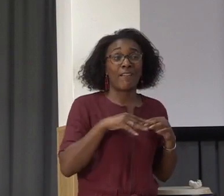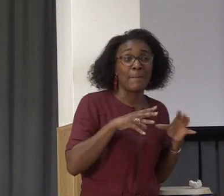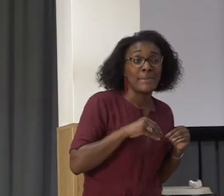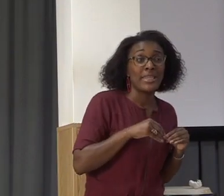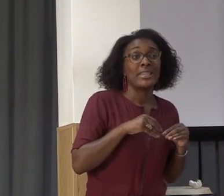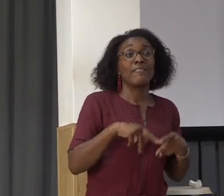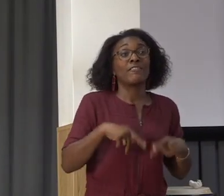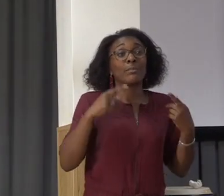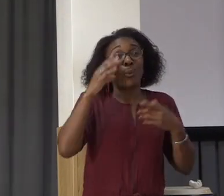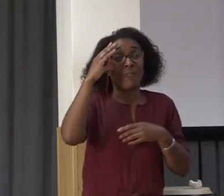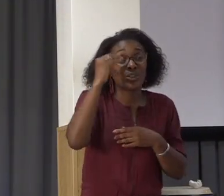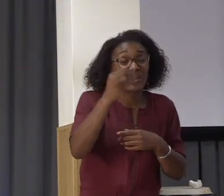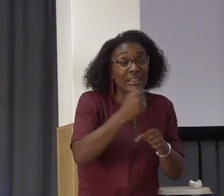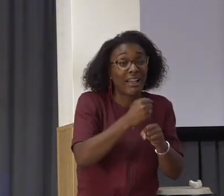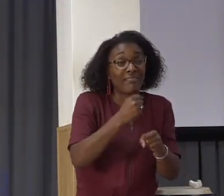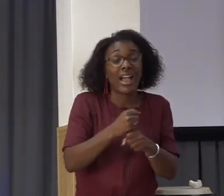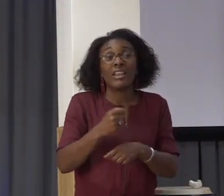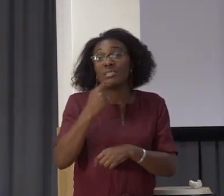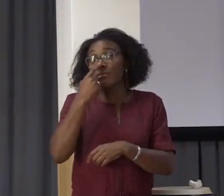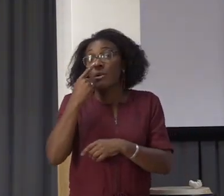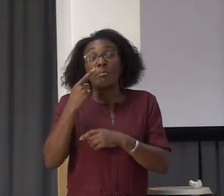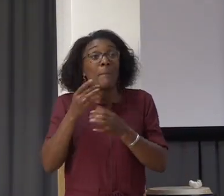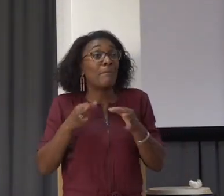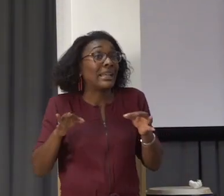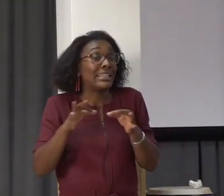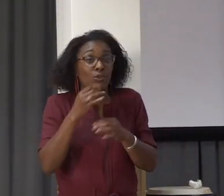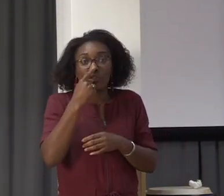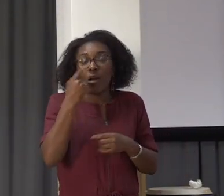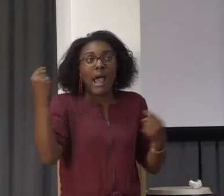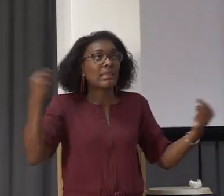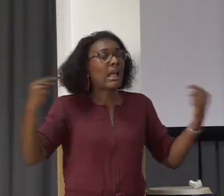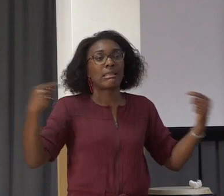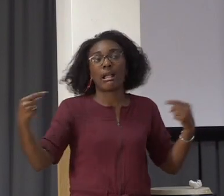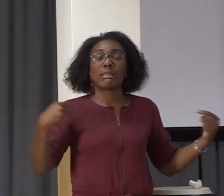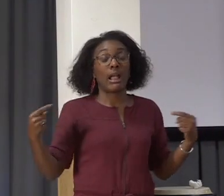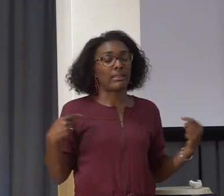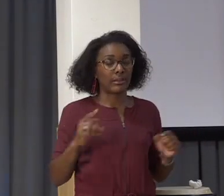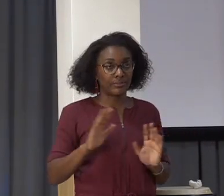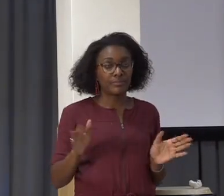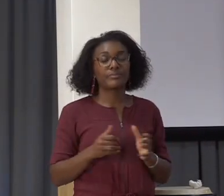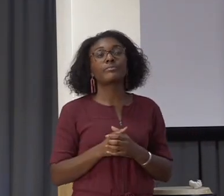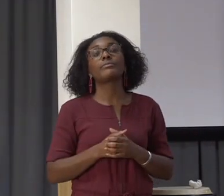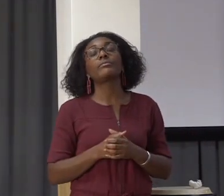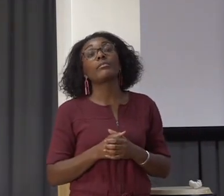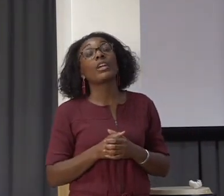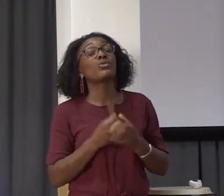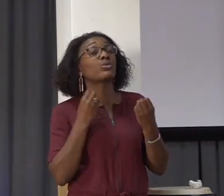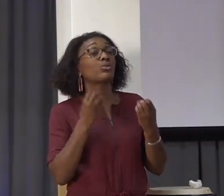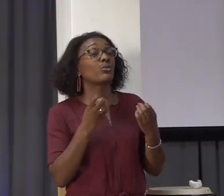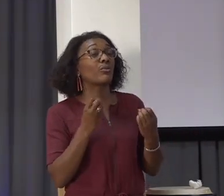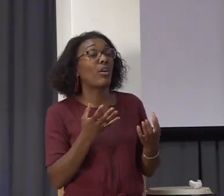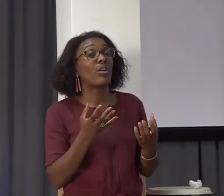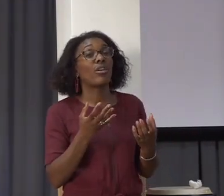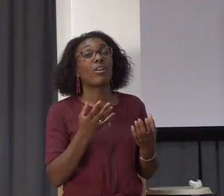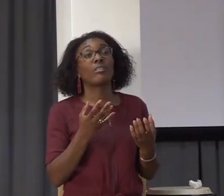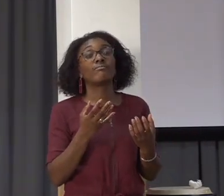familiale, dans notre lieu de travail et dans notre pays, dans notre Église. Et je dois dire que souvent,